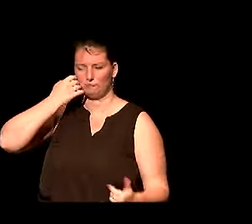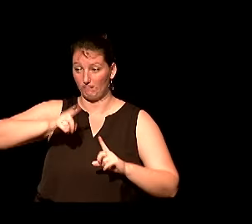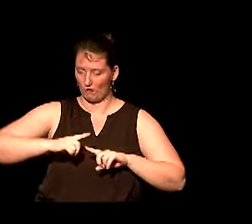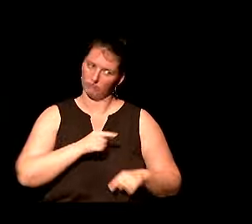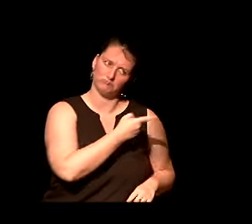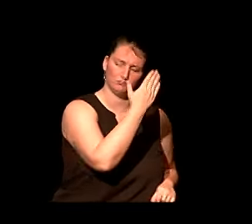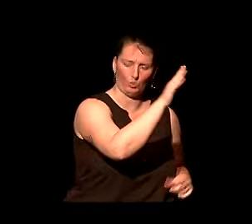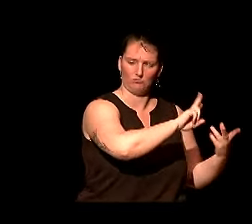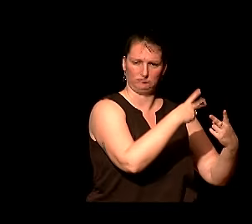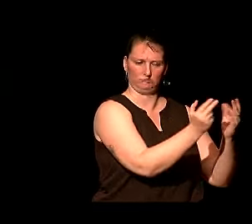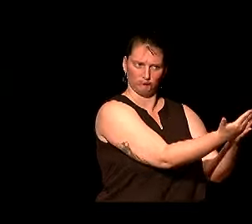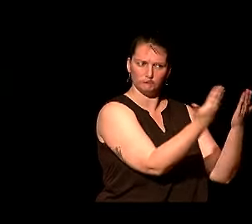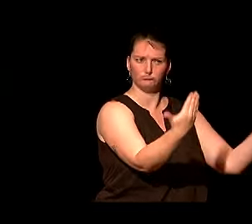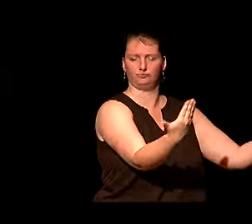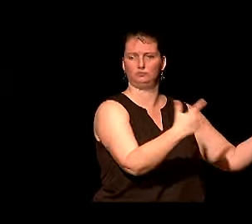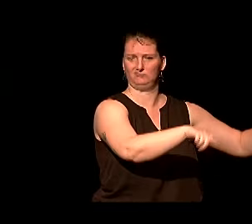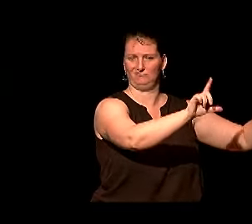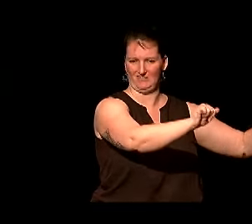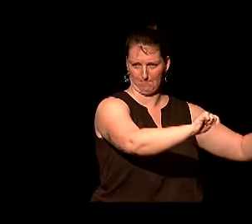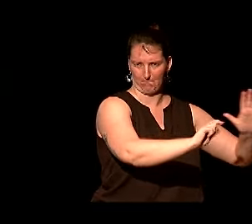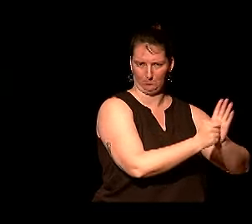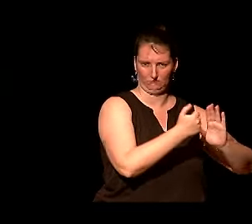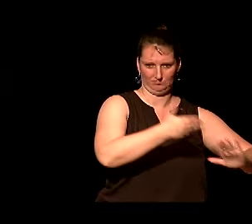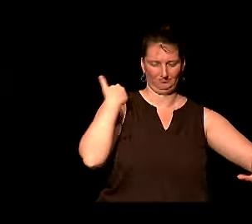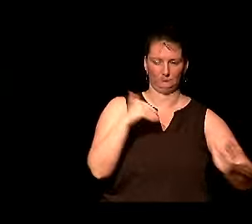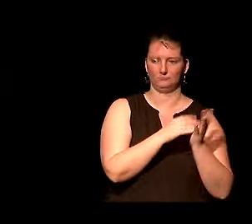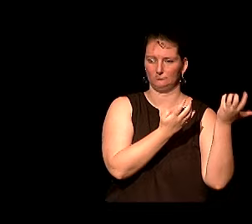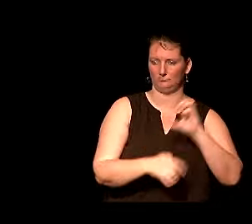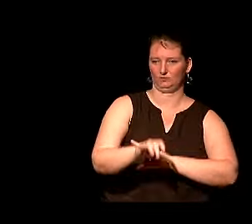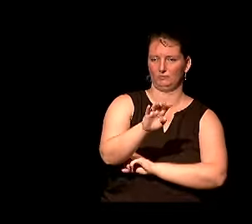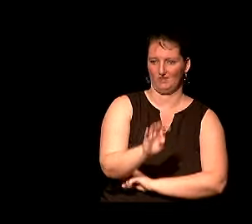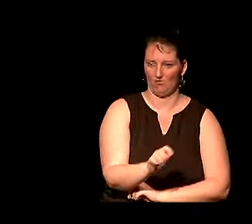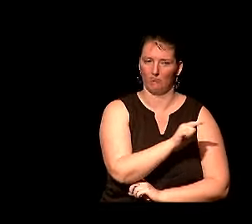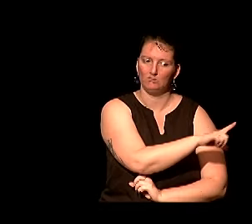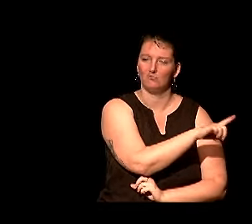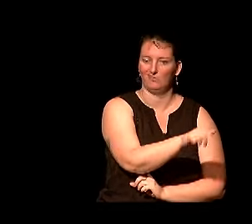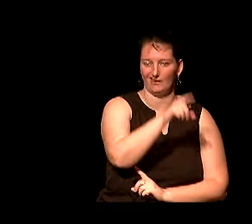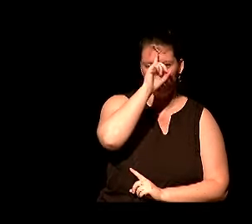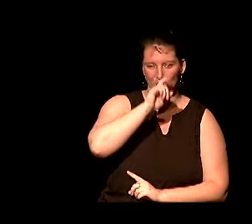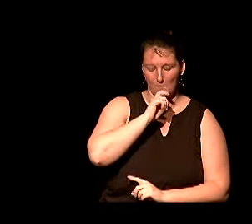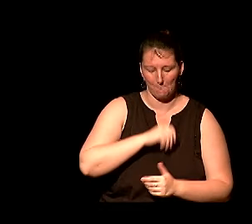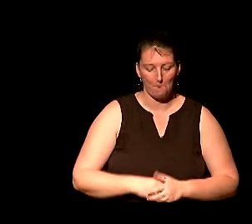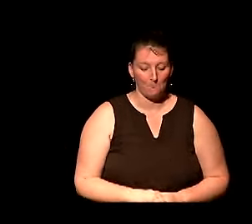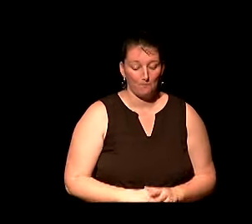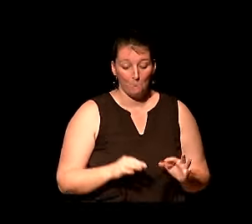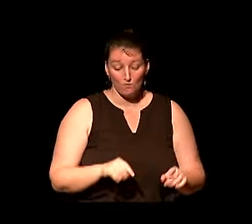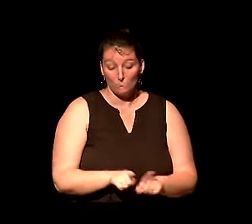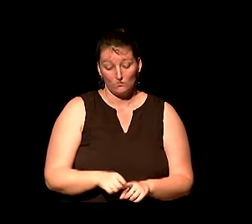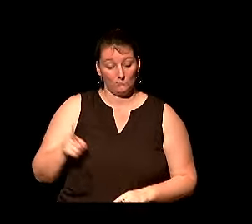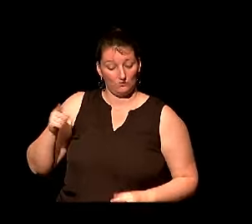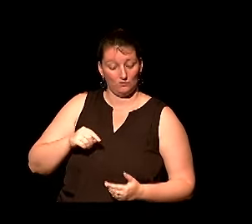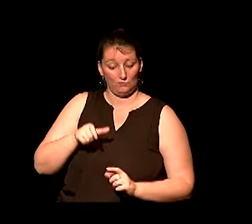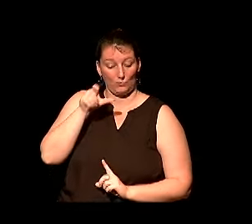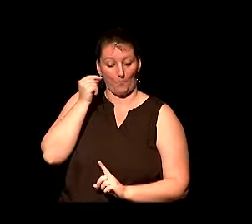exposée dans cette exposition donc, au Los Angeles Museum en 1940. Edward J. Robinson avait d'autres